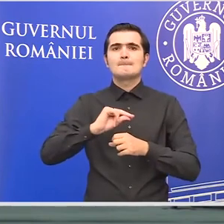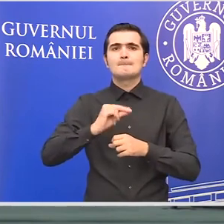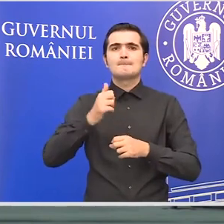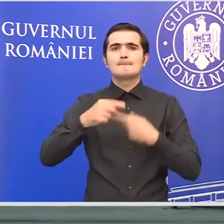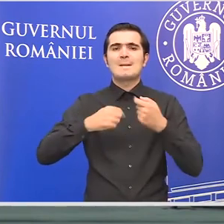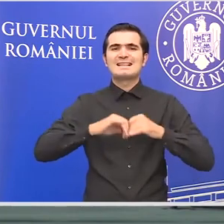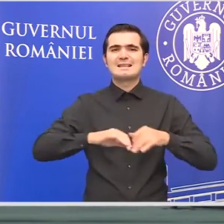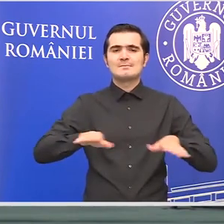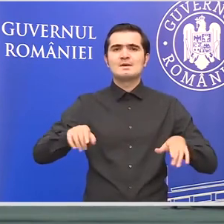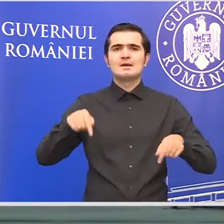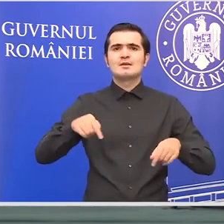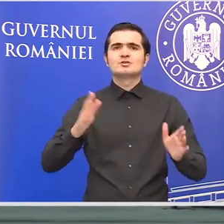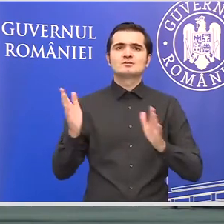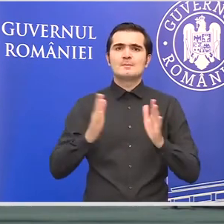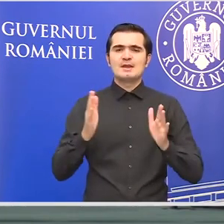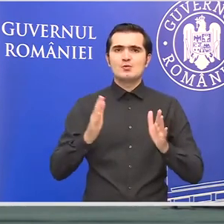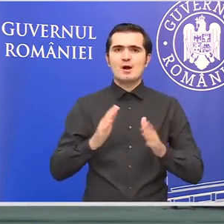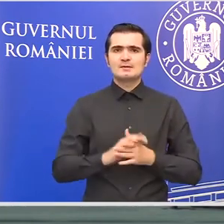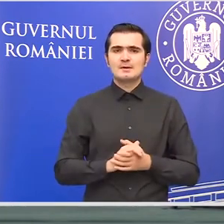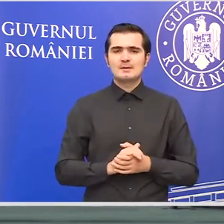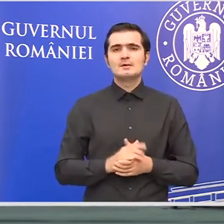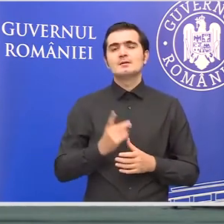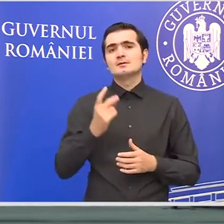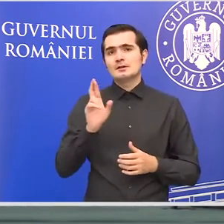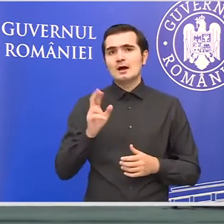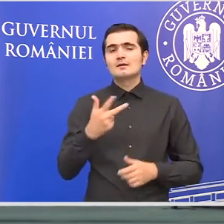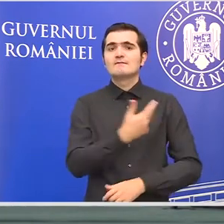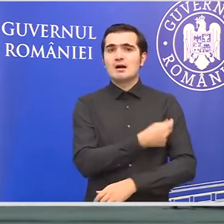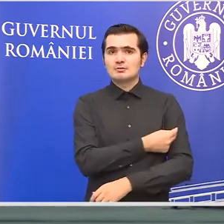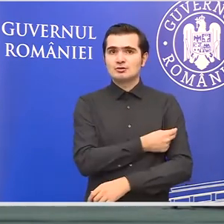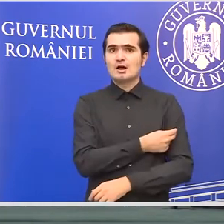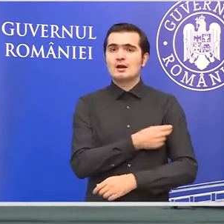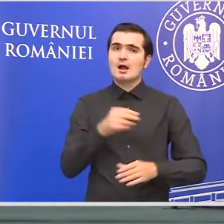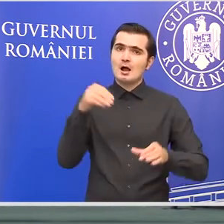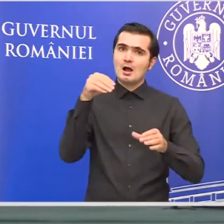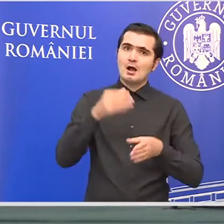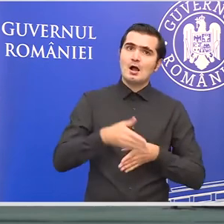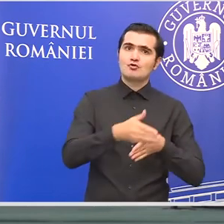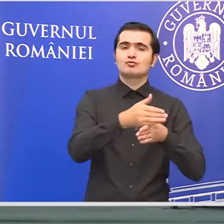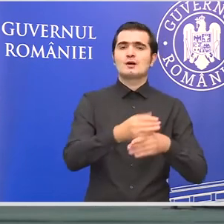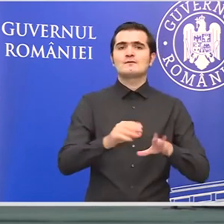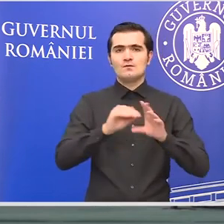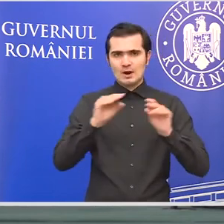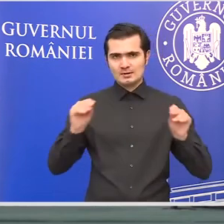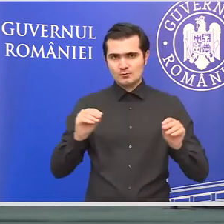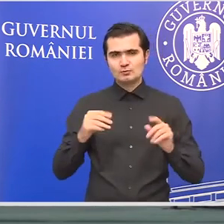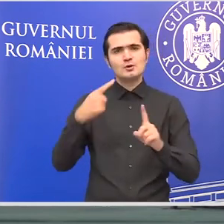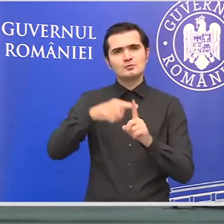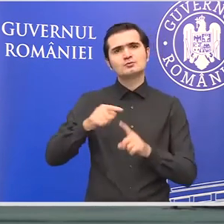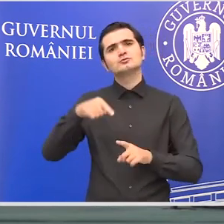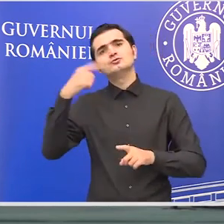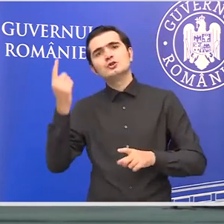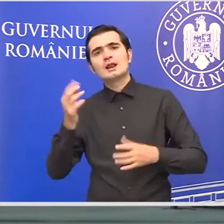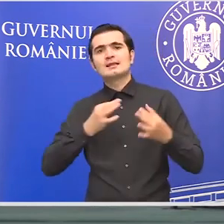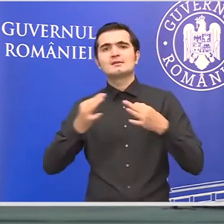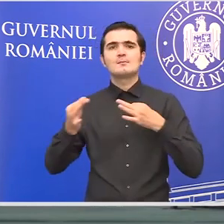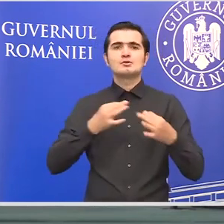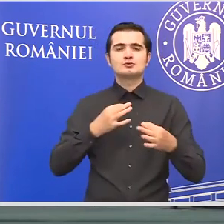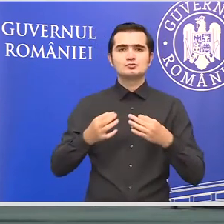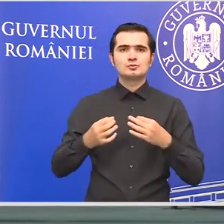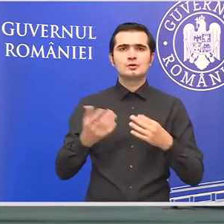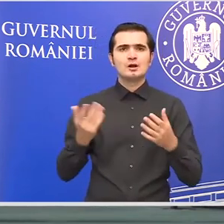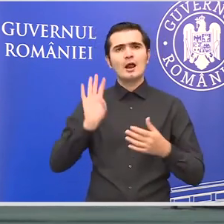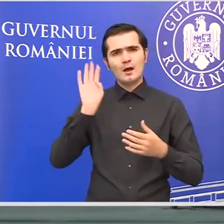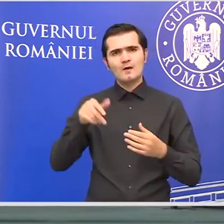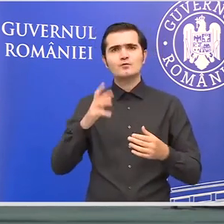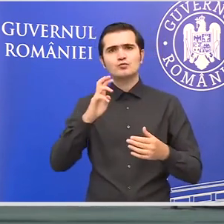populațional în această perioadă, evident că vaccinarea a contribuit foarte mult, pe lângă celelalte măsuri nefarmaceutice, care au